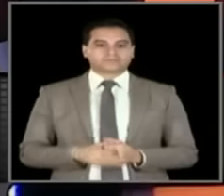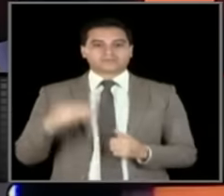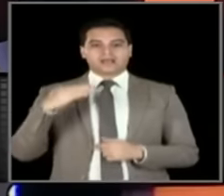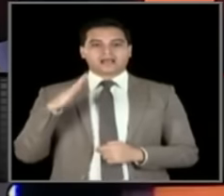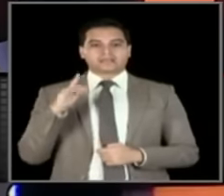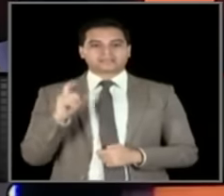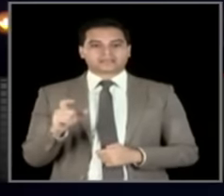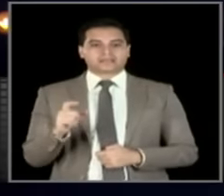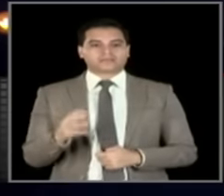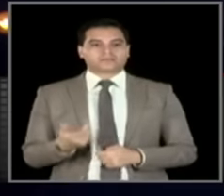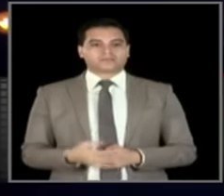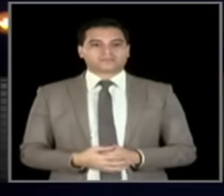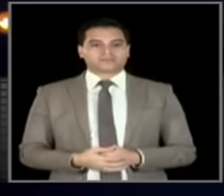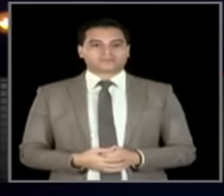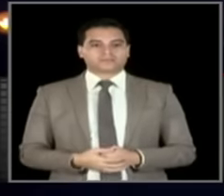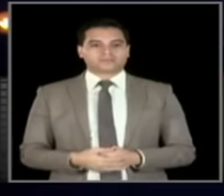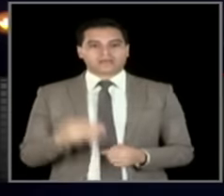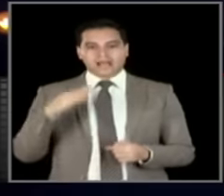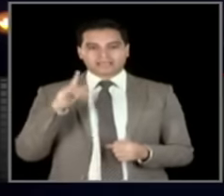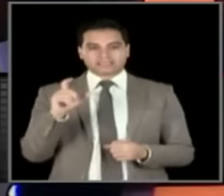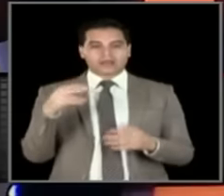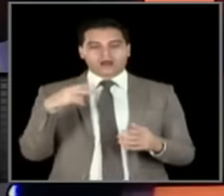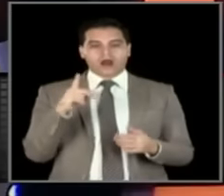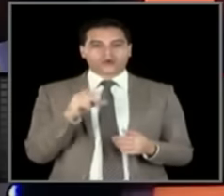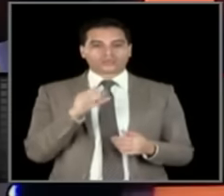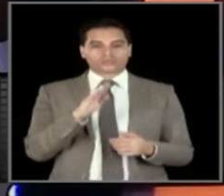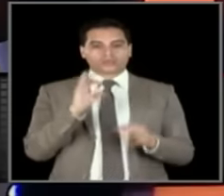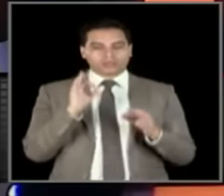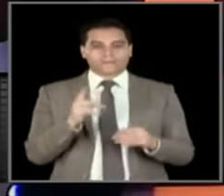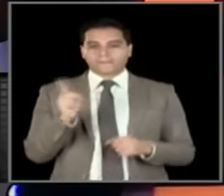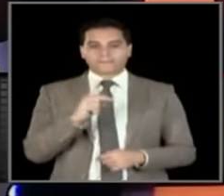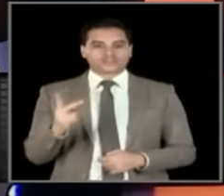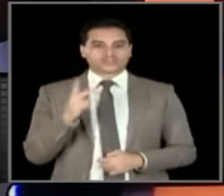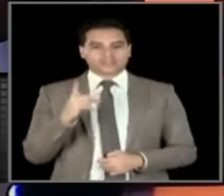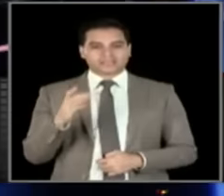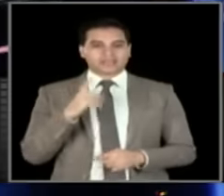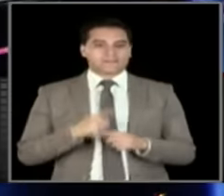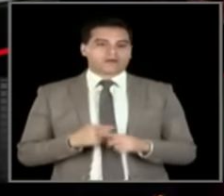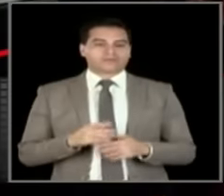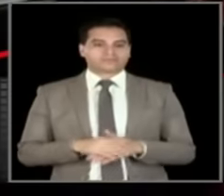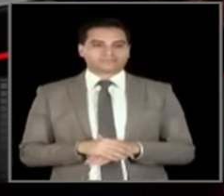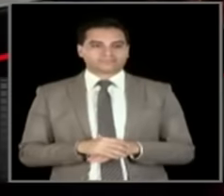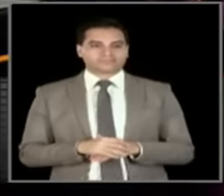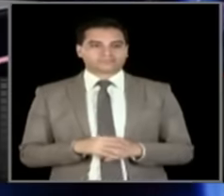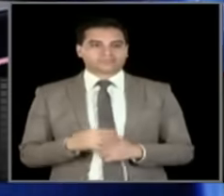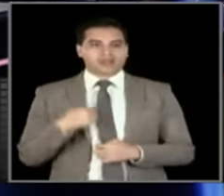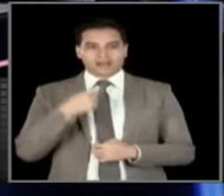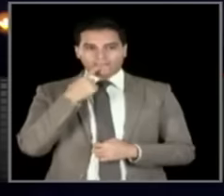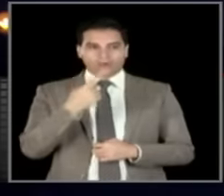حسن. اتنين. حسن عروس طبعا مش اتنين. ازاي؟ إجابة خاطئة. أنا